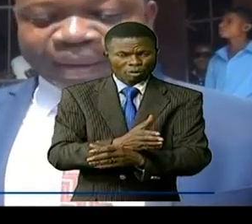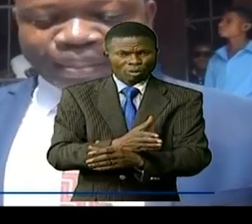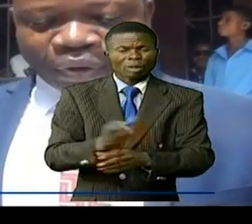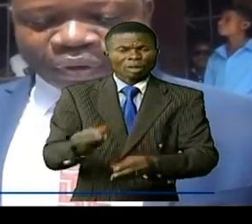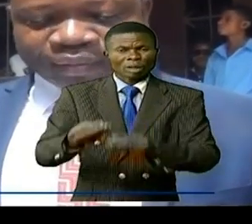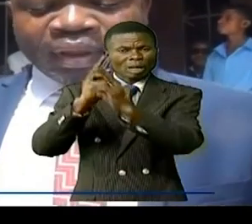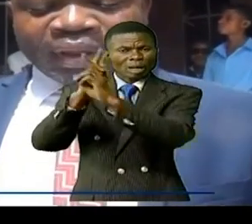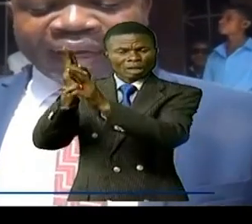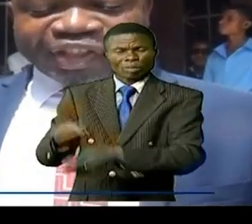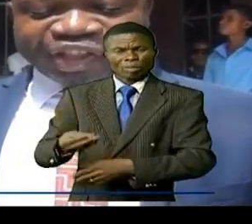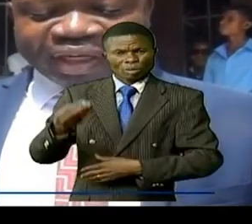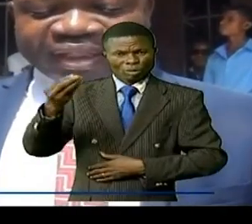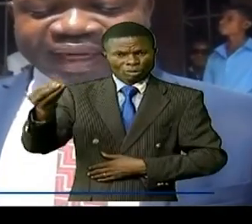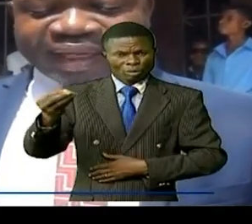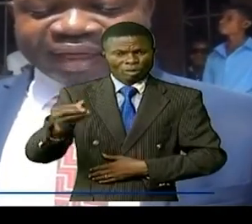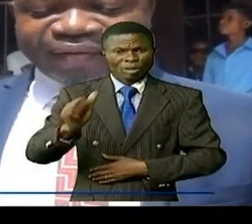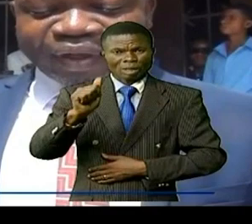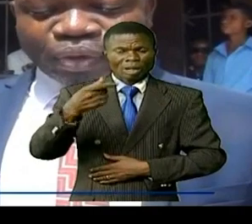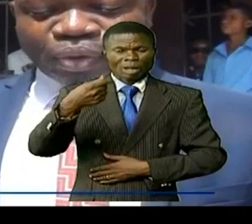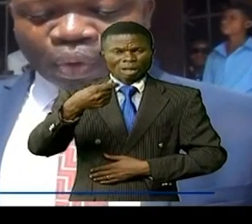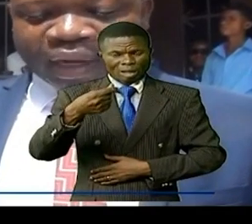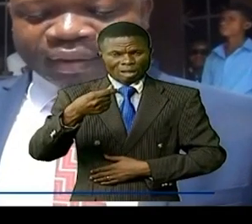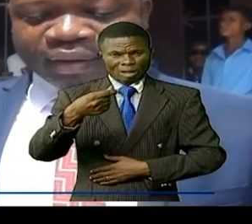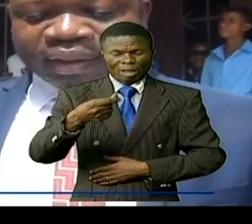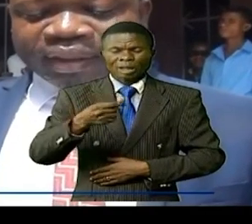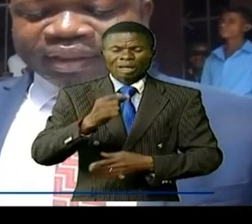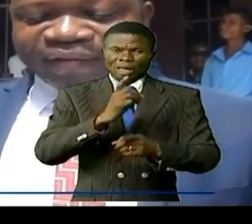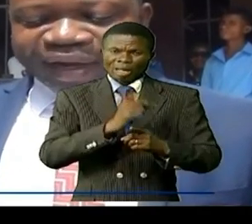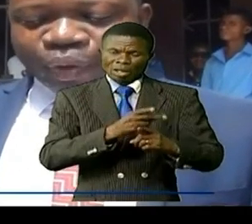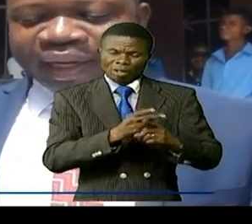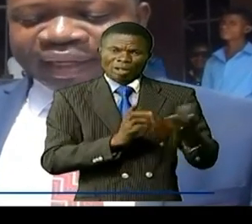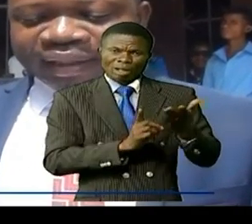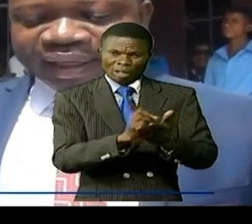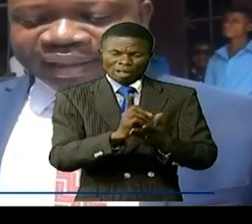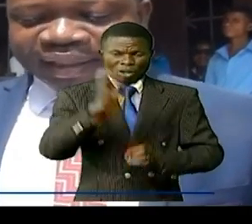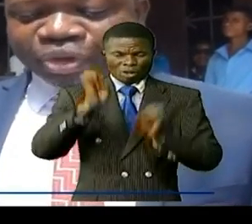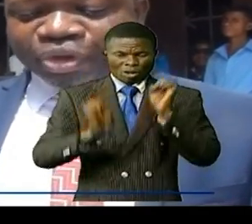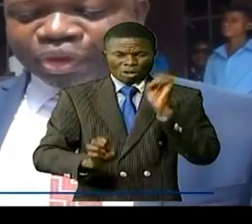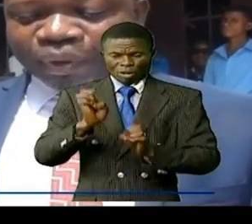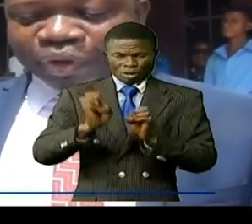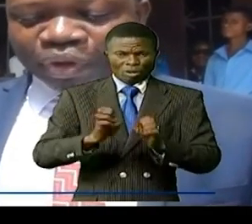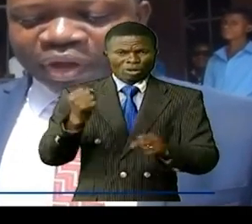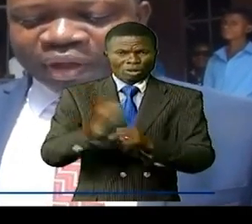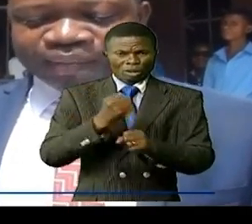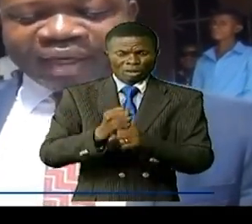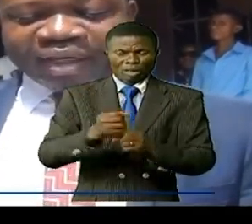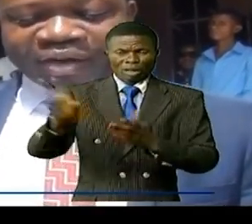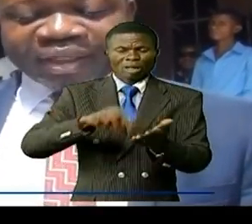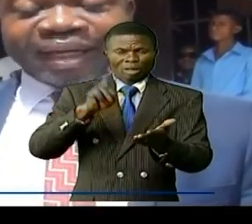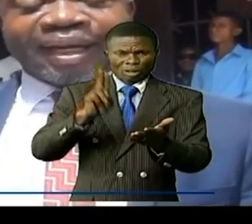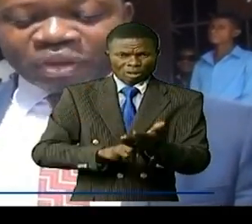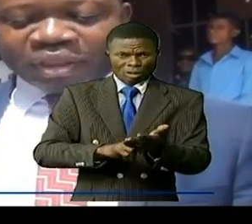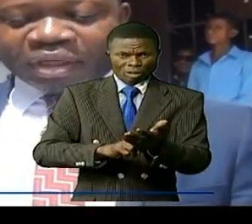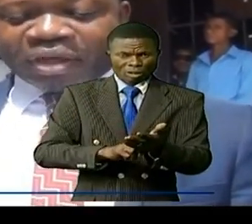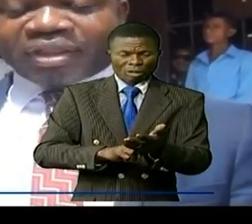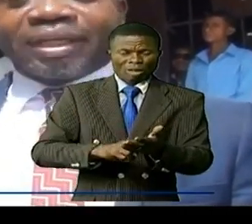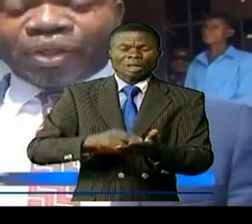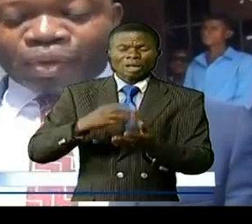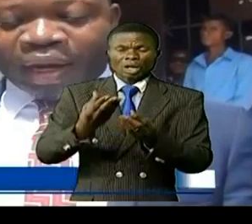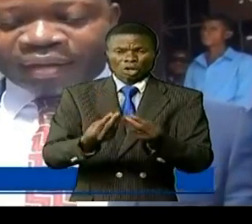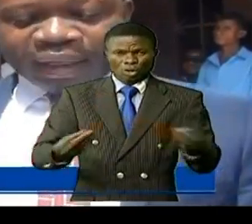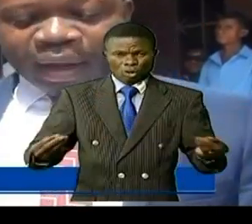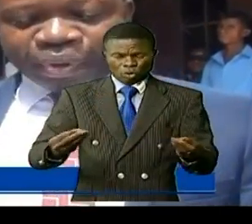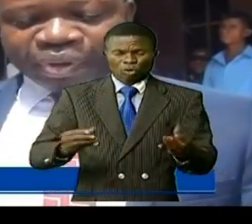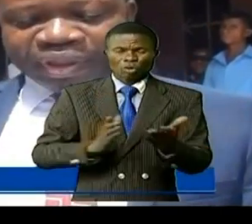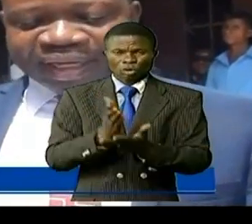faire rapport. L'AIG s'est réservé le droit d'évaluer l'exécution du protocole et d'en tirer les conséquences